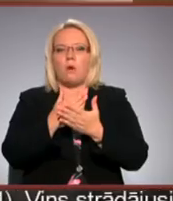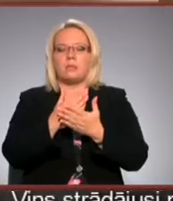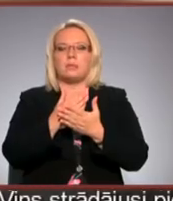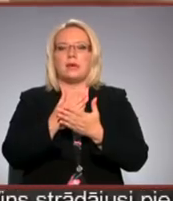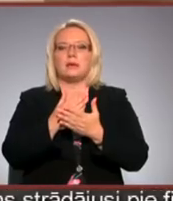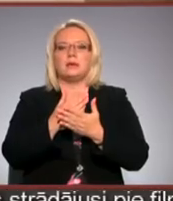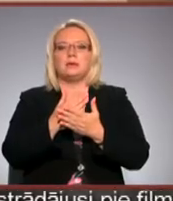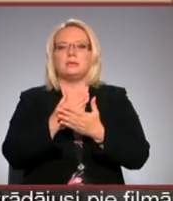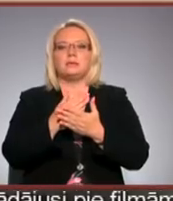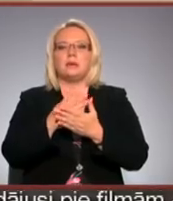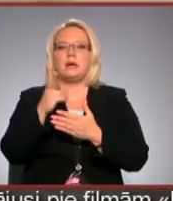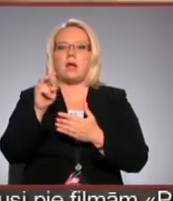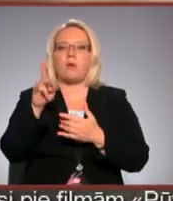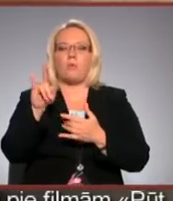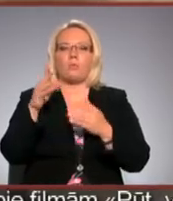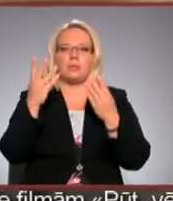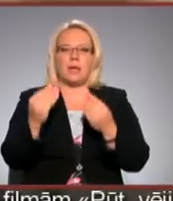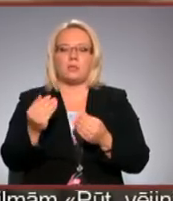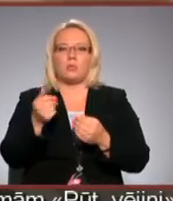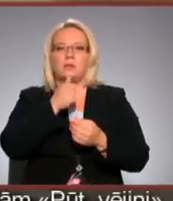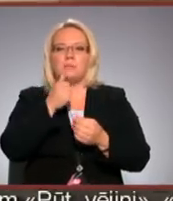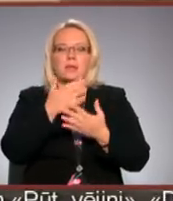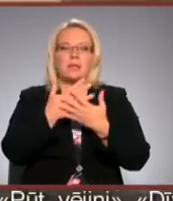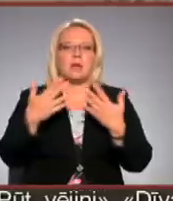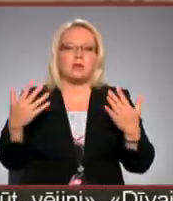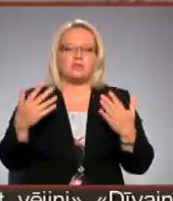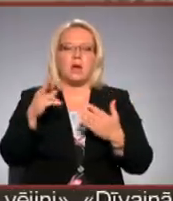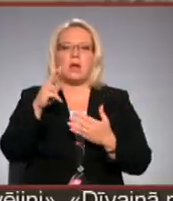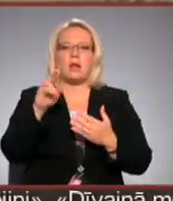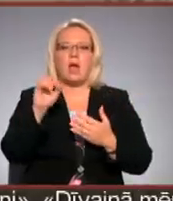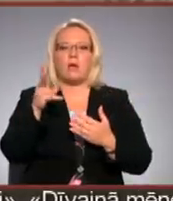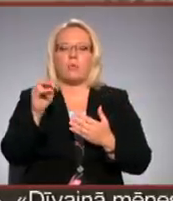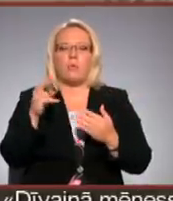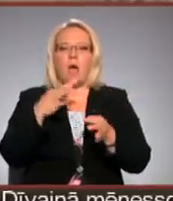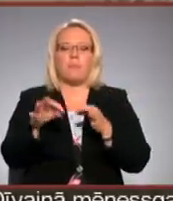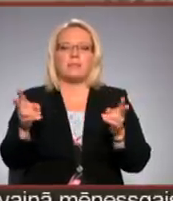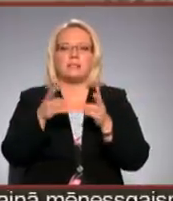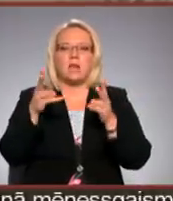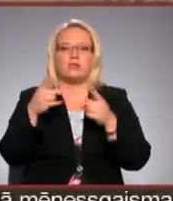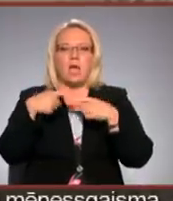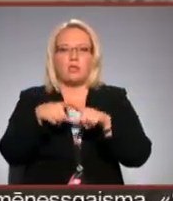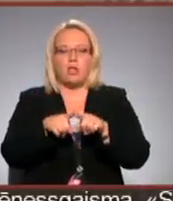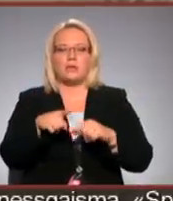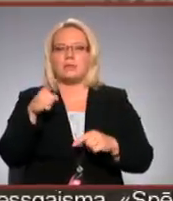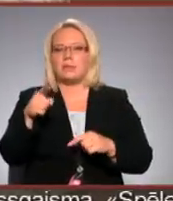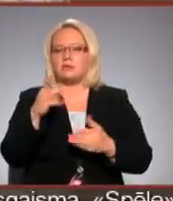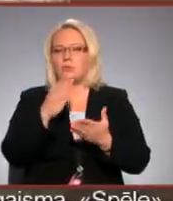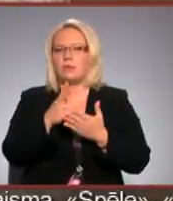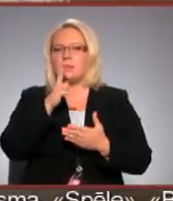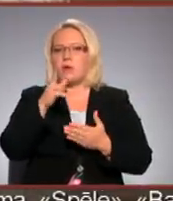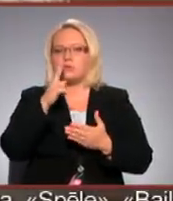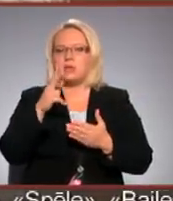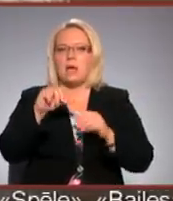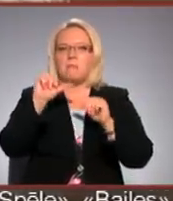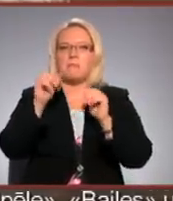diena, kurā tiks izmēģinātas dažādas raku apdedzināšanas tehnoloģijas. Tas notiks Daugavpils Māla